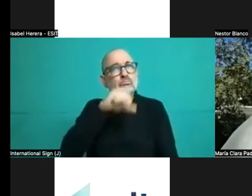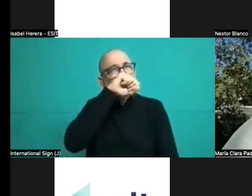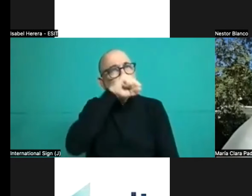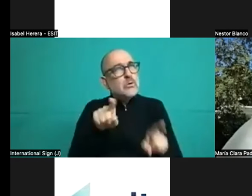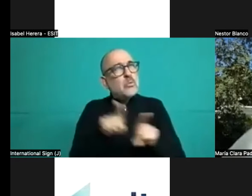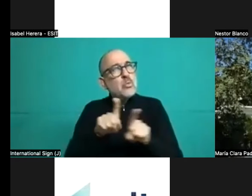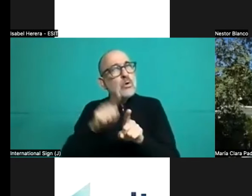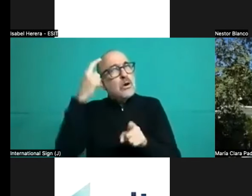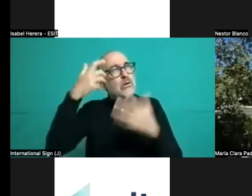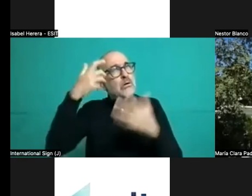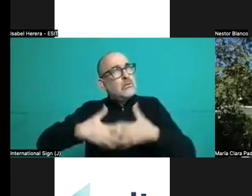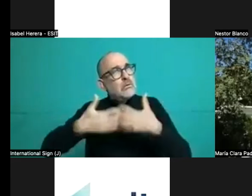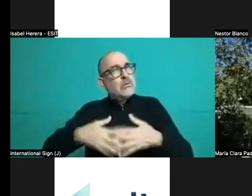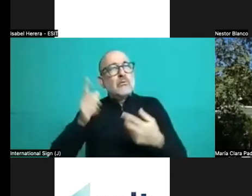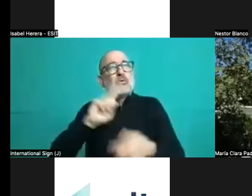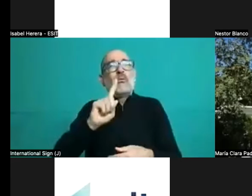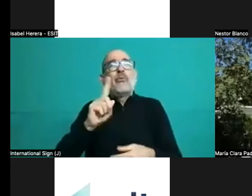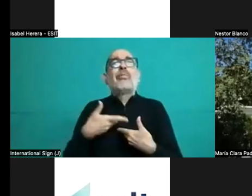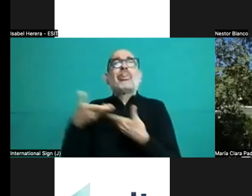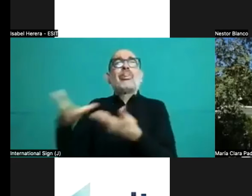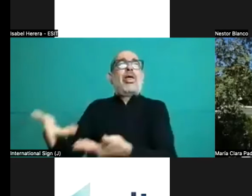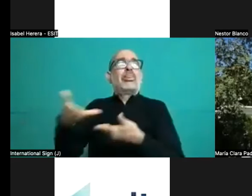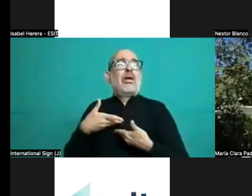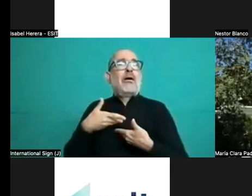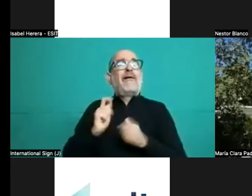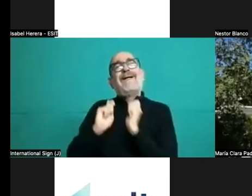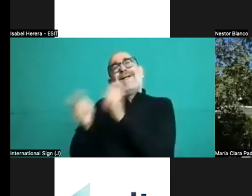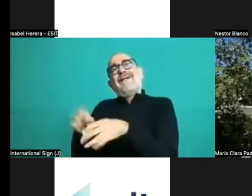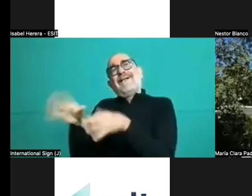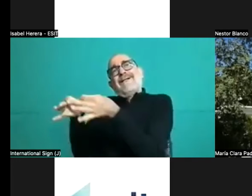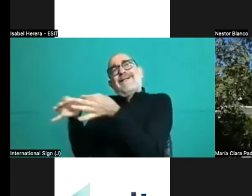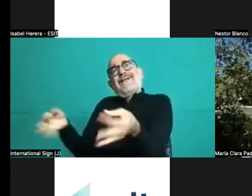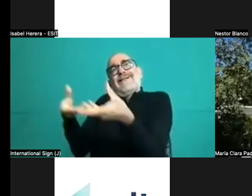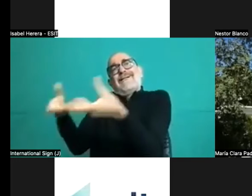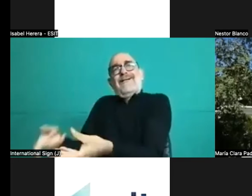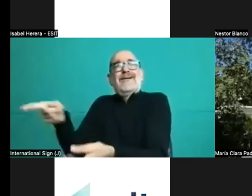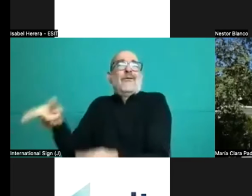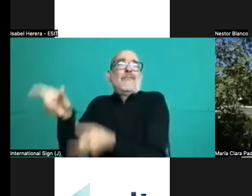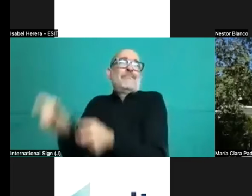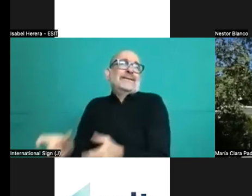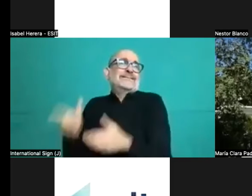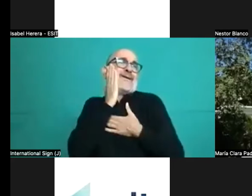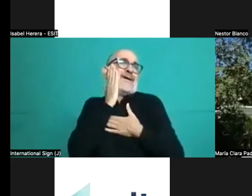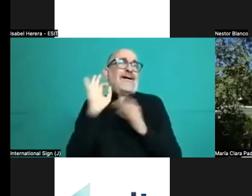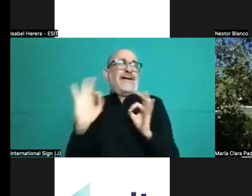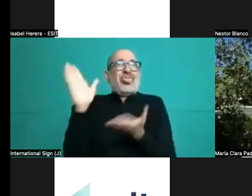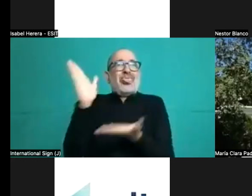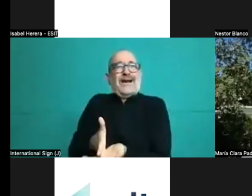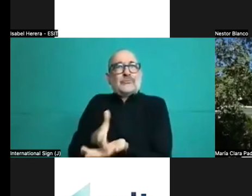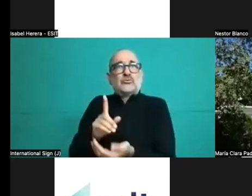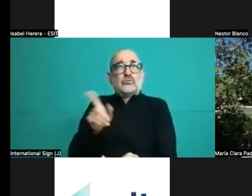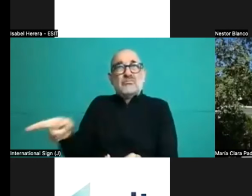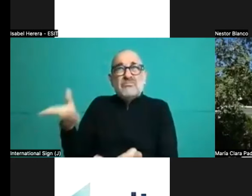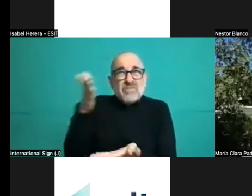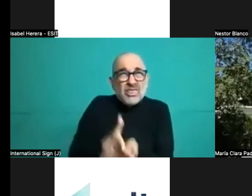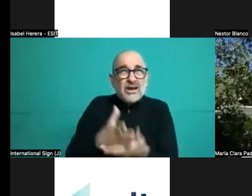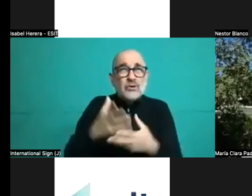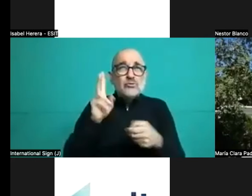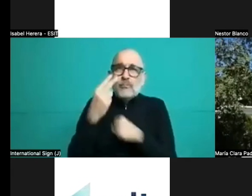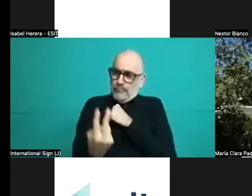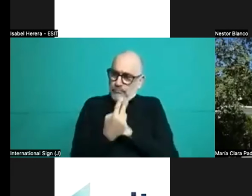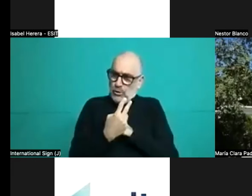des patients. Je crois que nous, on a vécu, on a traversé des changements très importants. Les